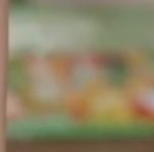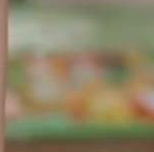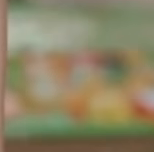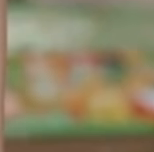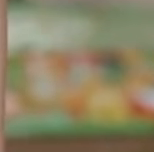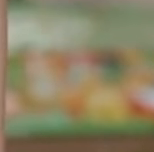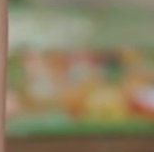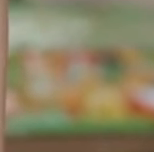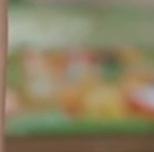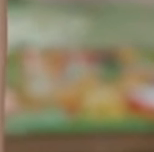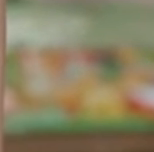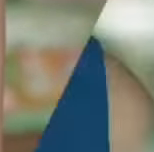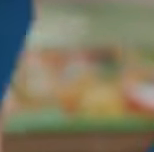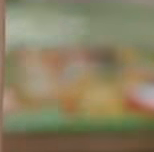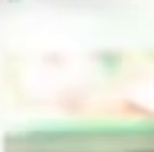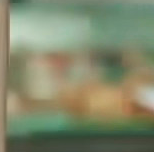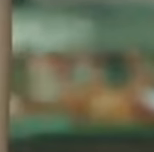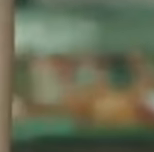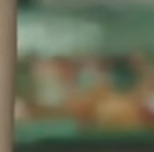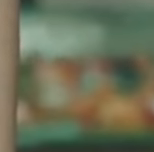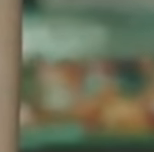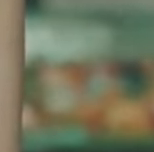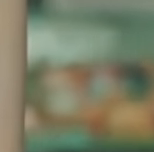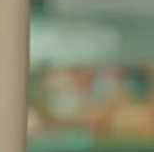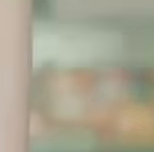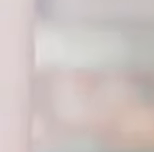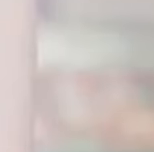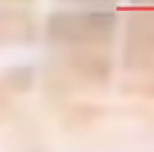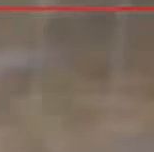sila pa ngayon ang nang iwan sa ere?